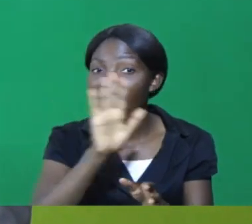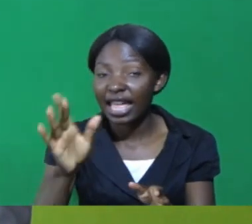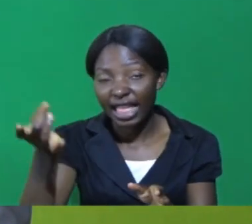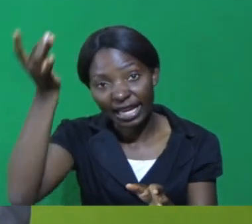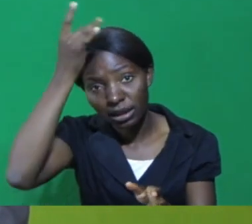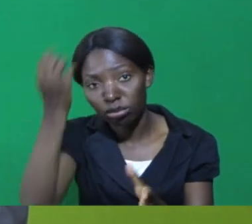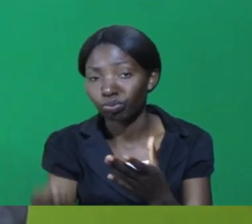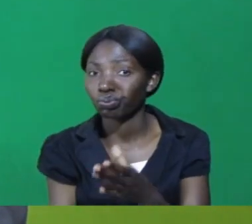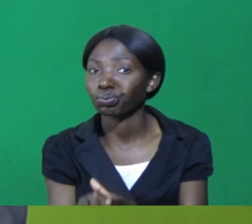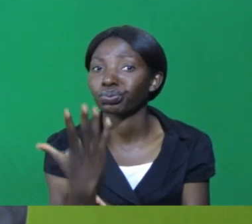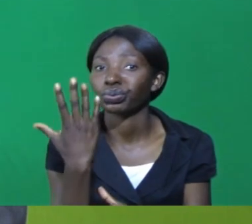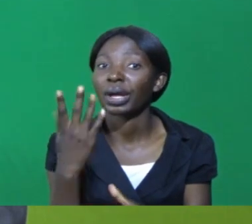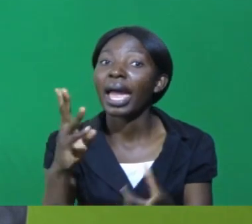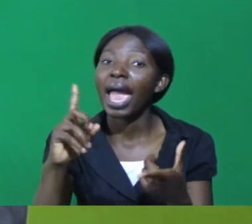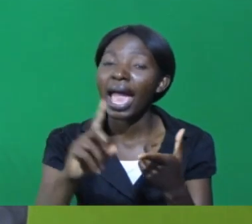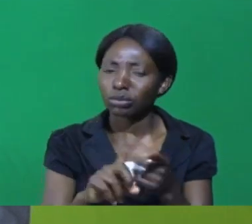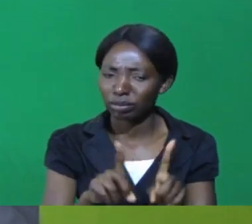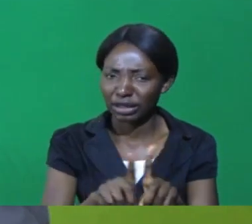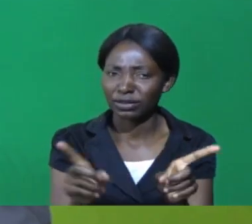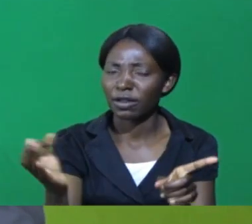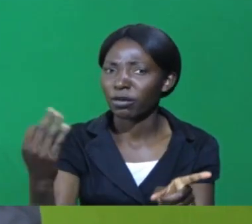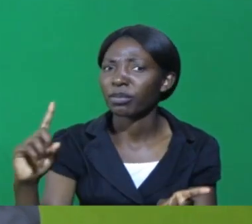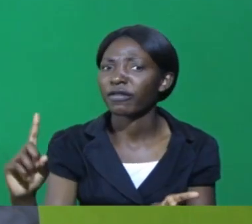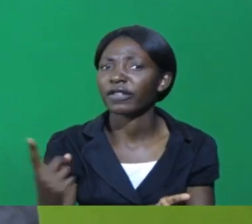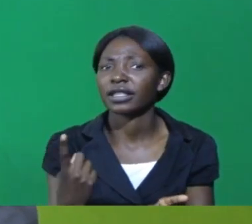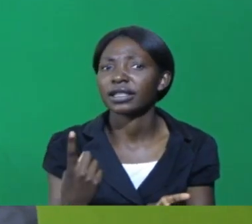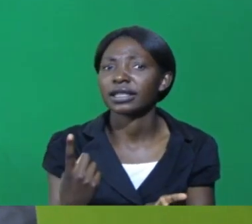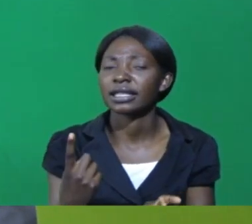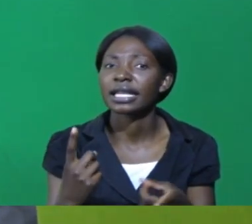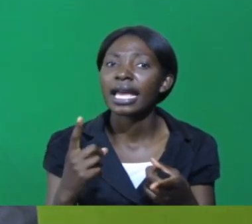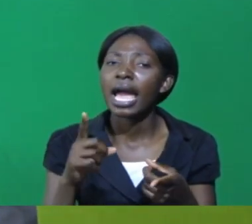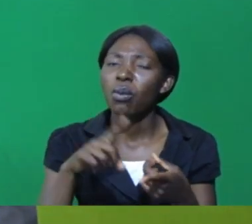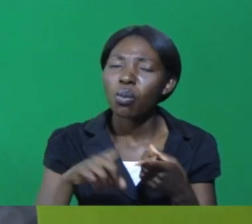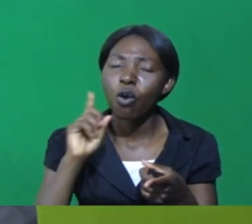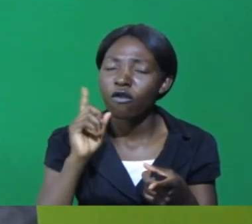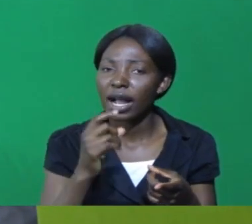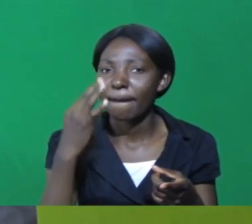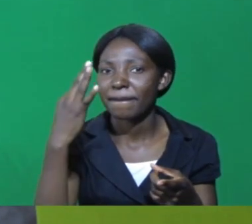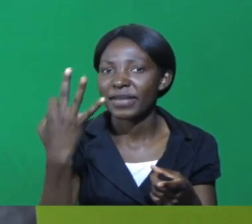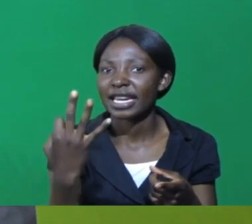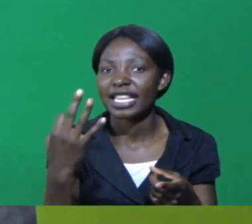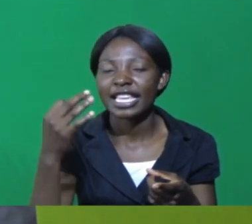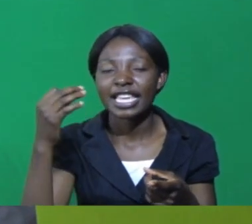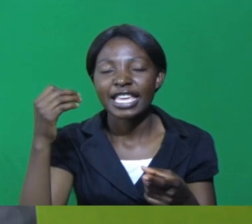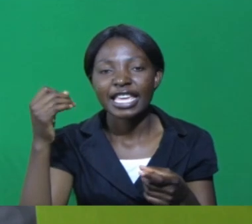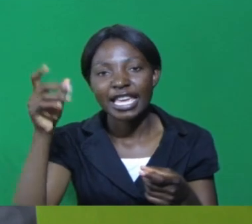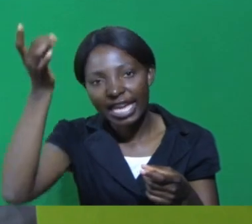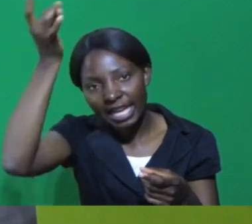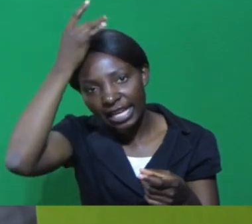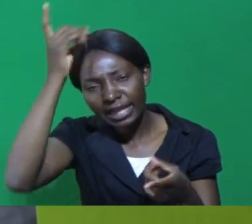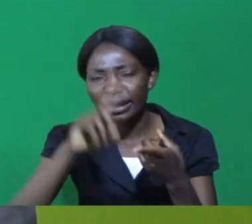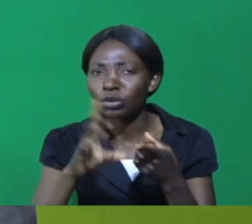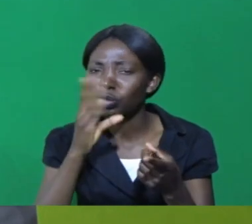kwavo. Iye uchasiyana navamwe vokutanga, uchakunda madzimambo 3, uchataura mashoko